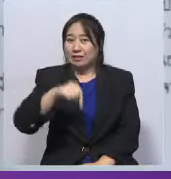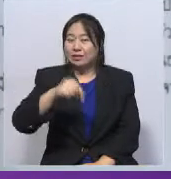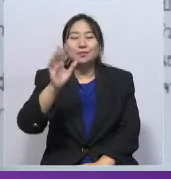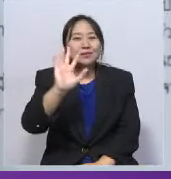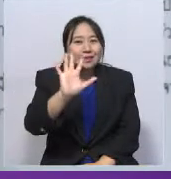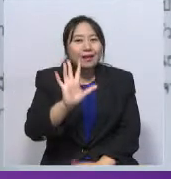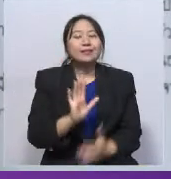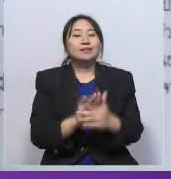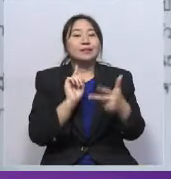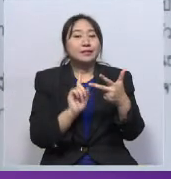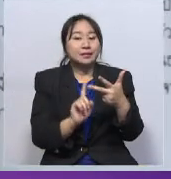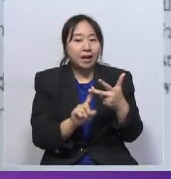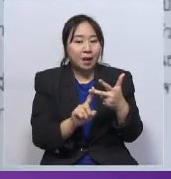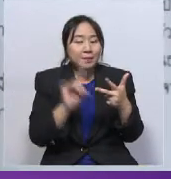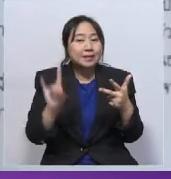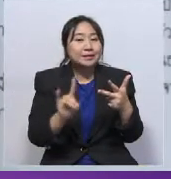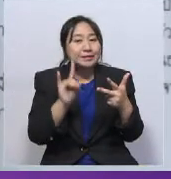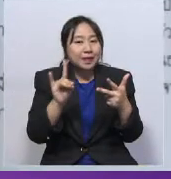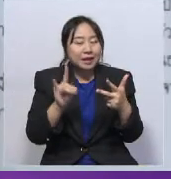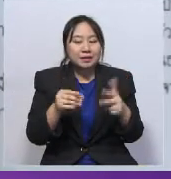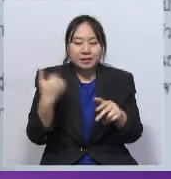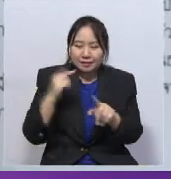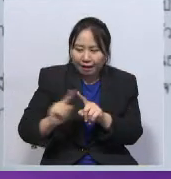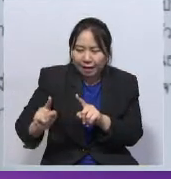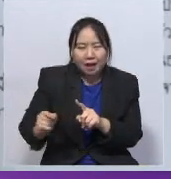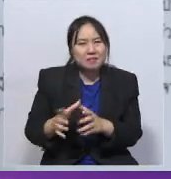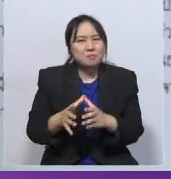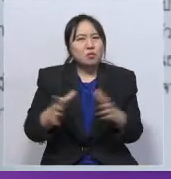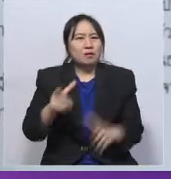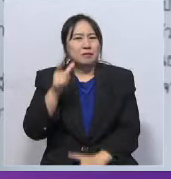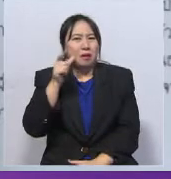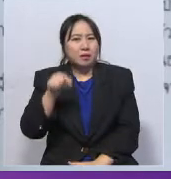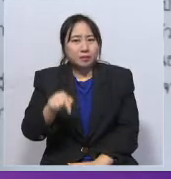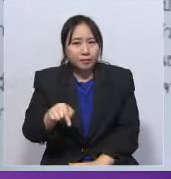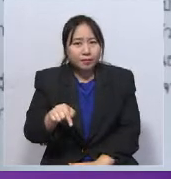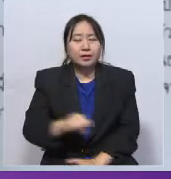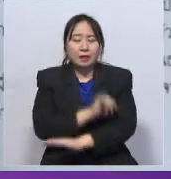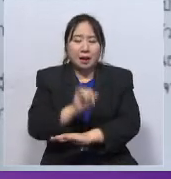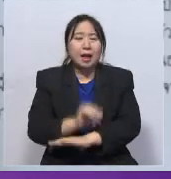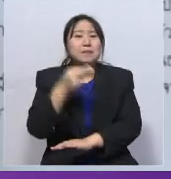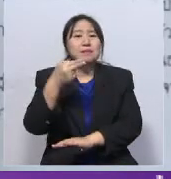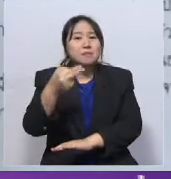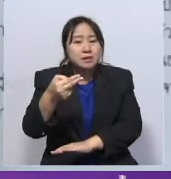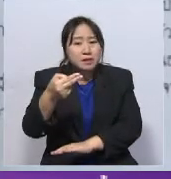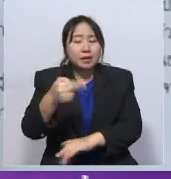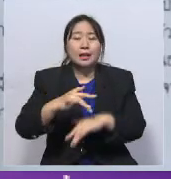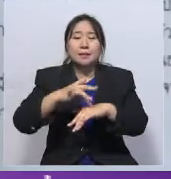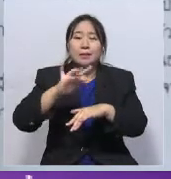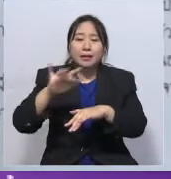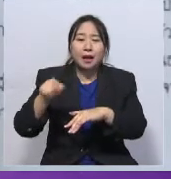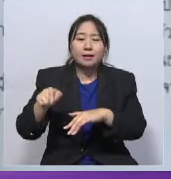ถือว่าเป็นแหล่งเพาะพันธุ์สัตว์น้ำที่ใหญ่ที่สุดนับเรียกว่าพื้นที่นับหมื่นไร่โดยที่ให้ธรรมชา